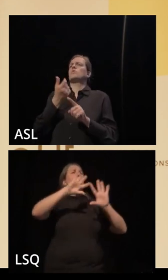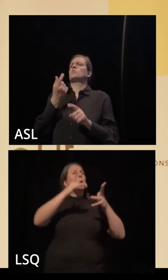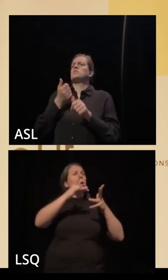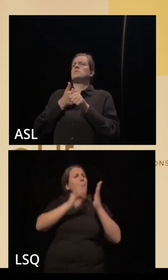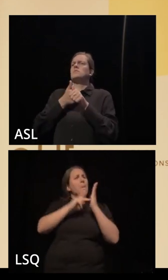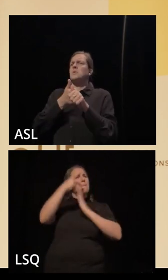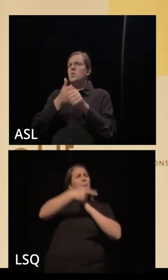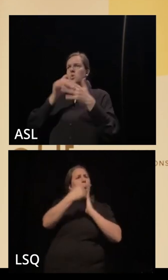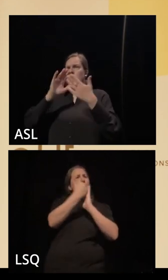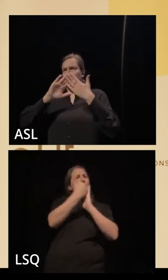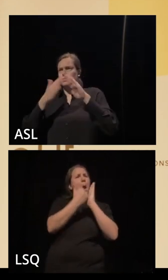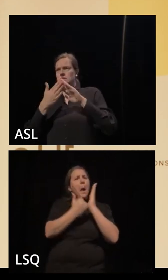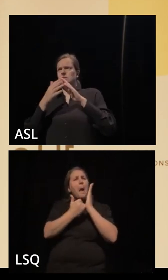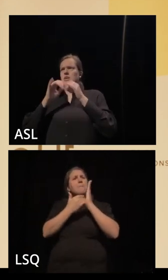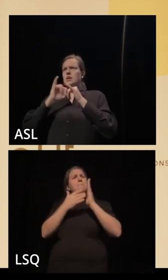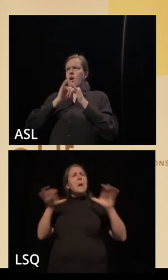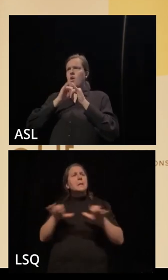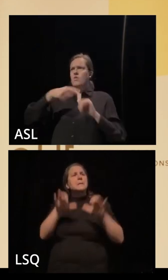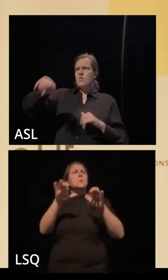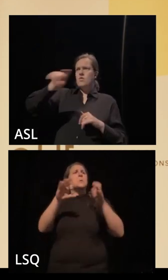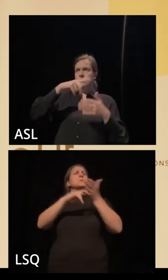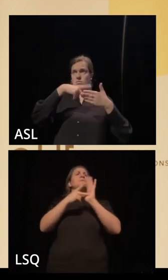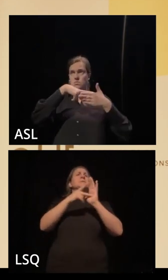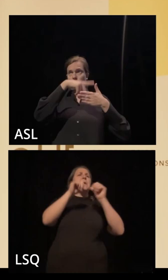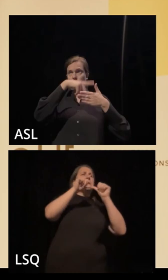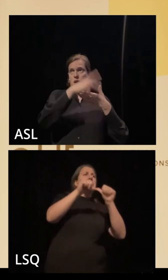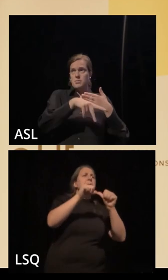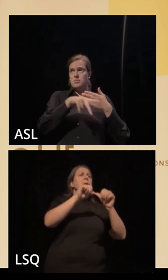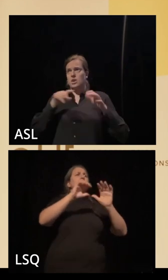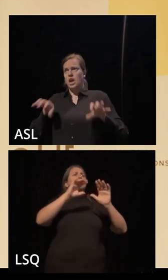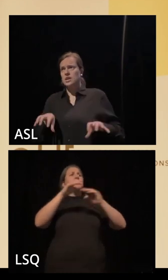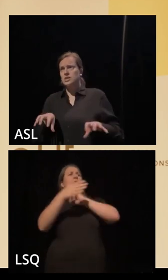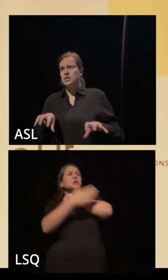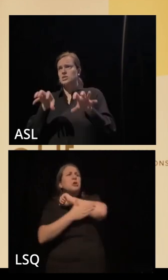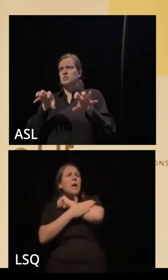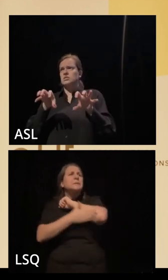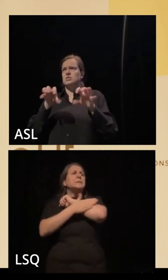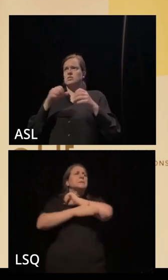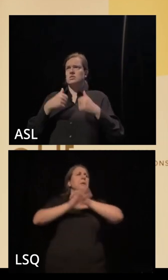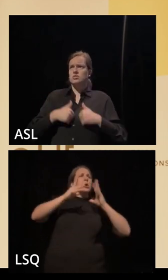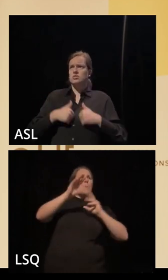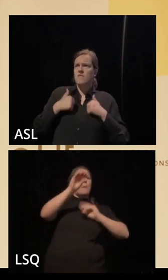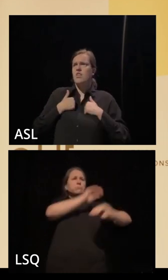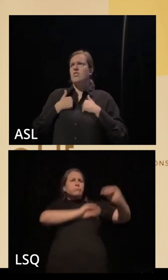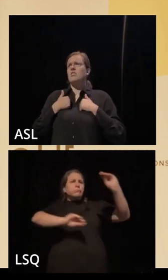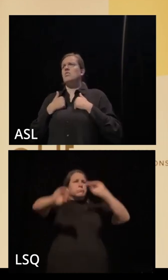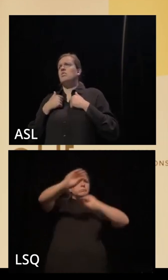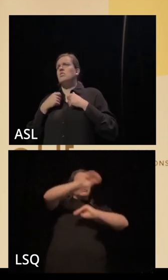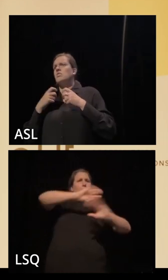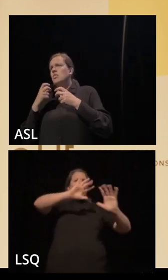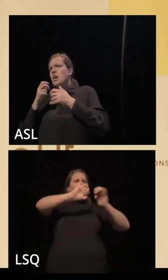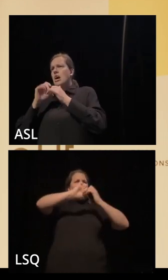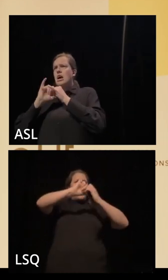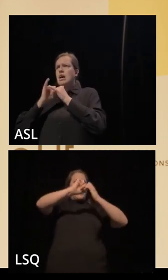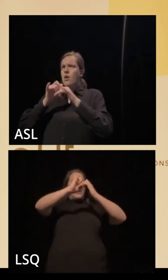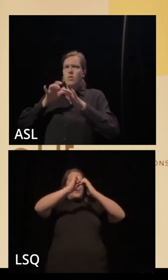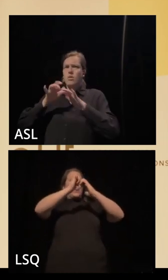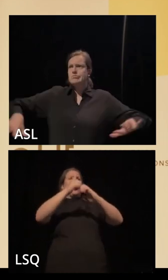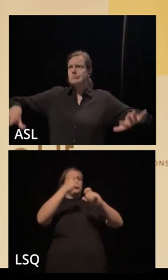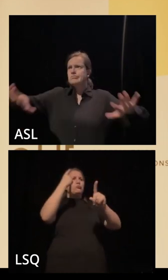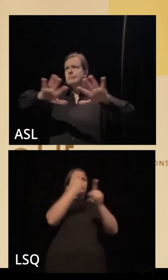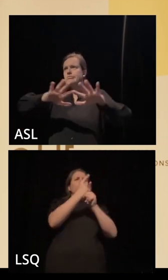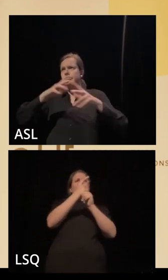d'action, des résidences, des chantiers ouverts, des commissariats urbains, sur des projets de transformation urbaine et de transformation